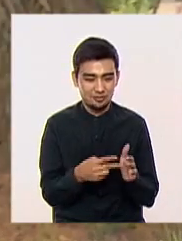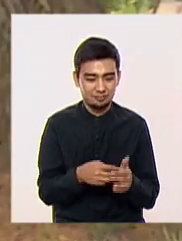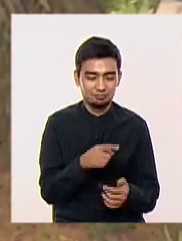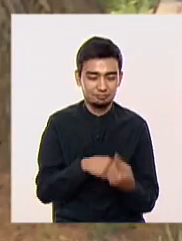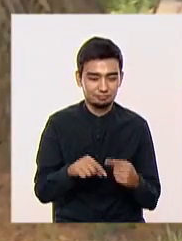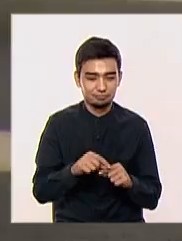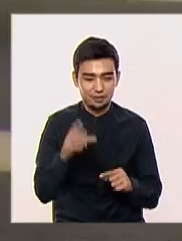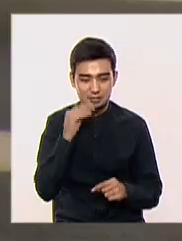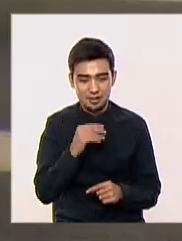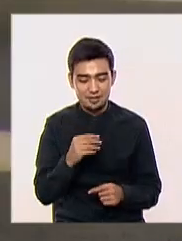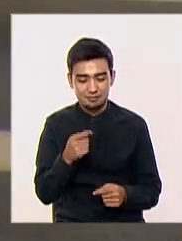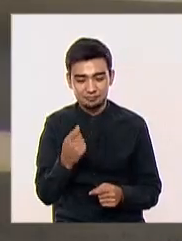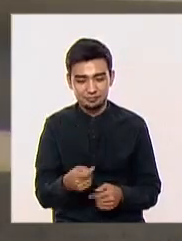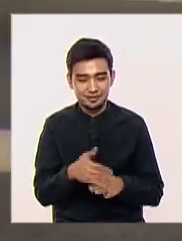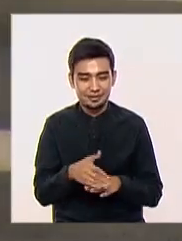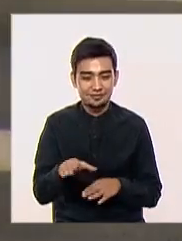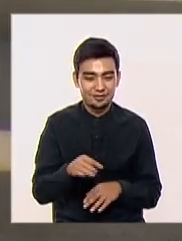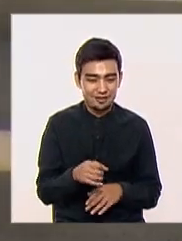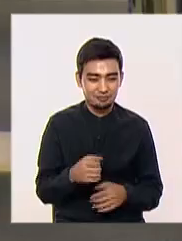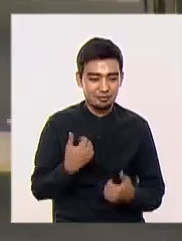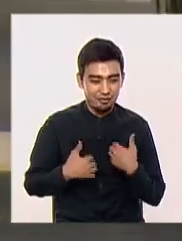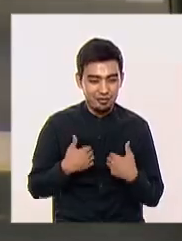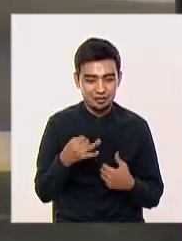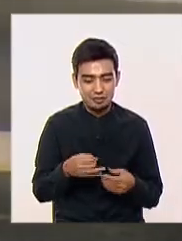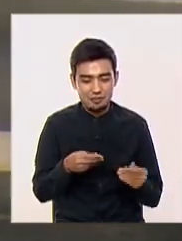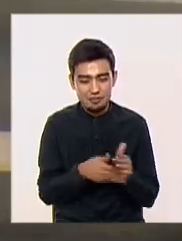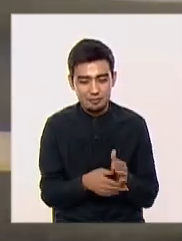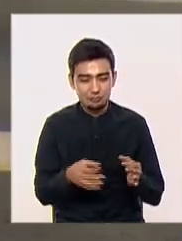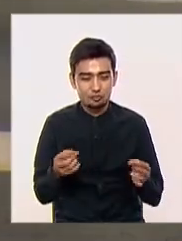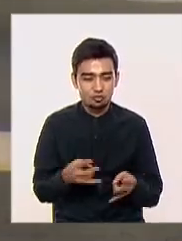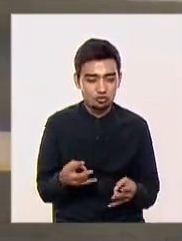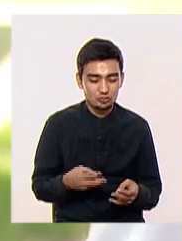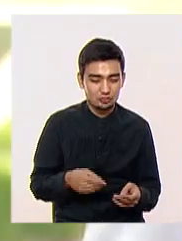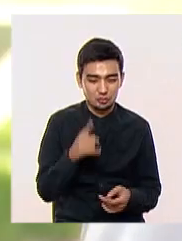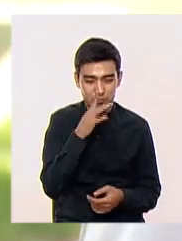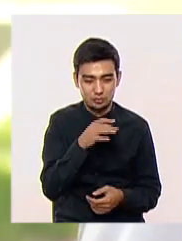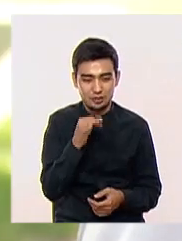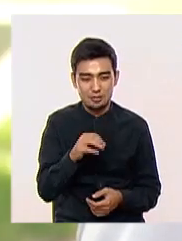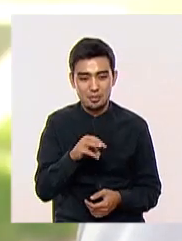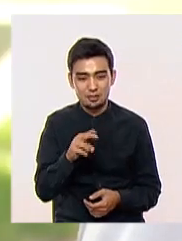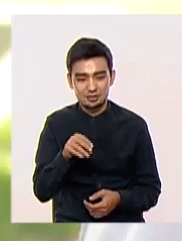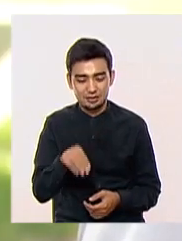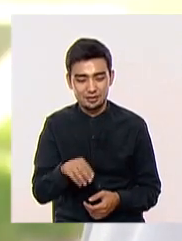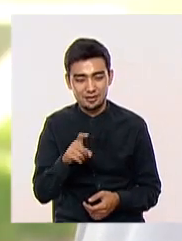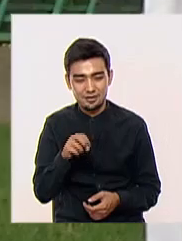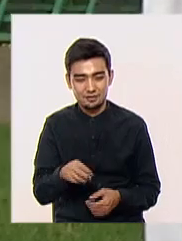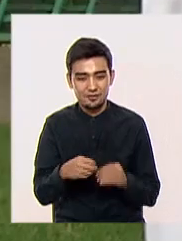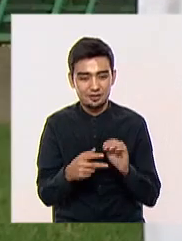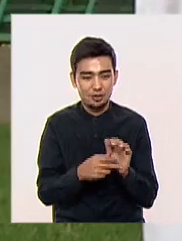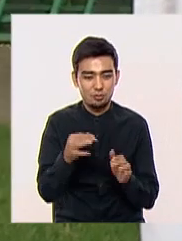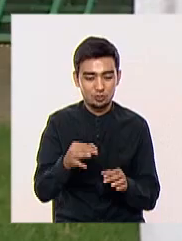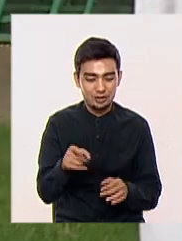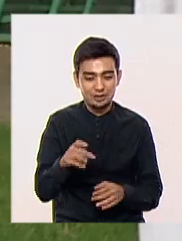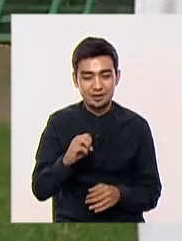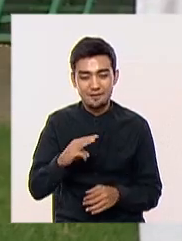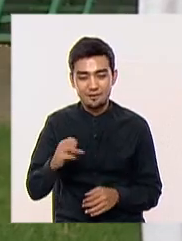деп отыр. Яғни арзан кредит алуға асығып, жиғанын қажетіне жұмсамайды. Ал экономист Мақсат Халық күні кеше 18%-бен несие үлестірген банктер